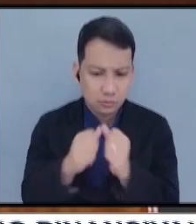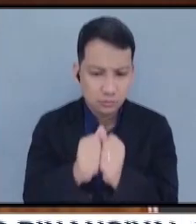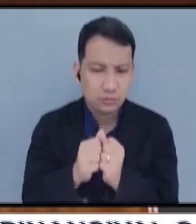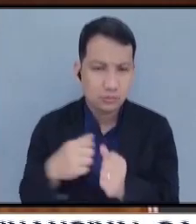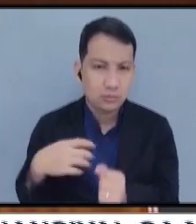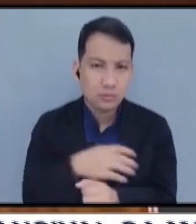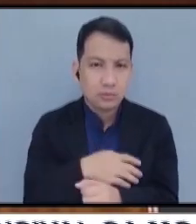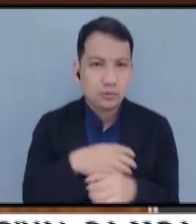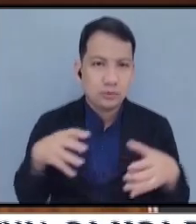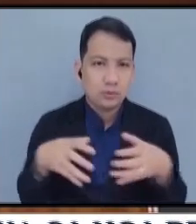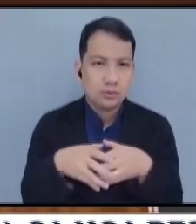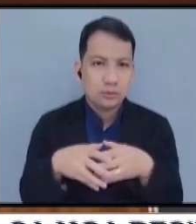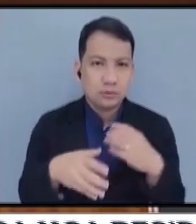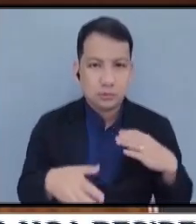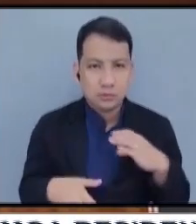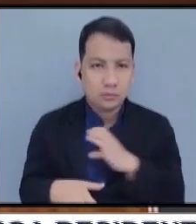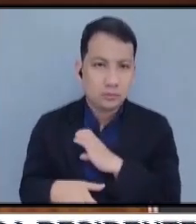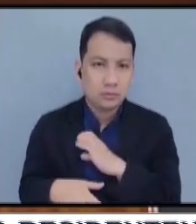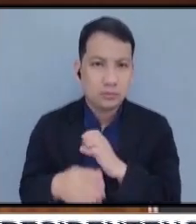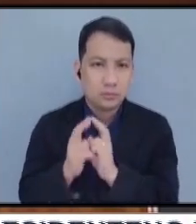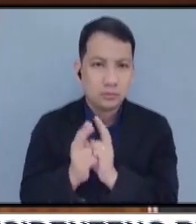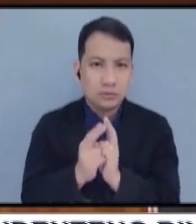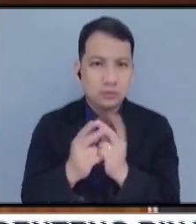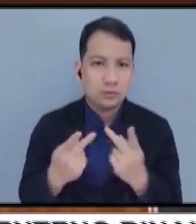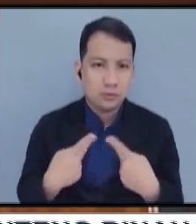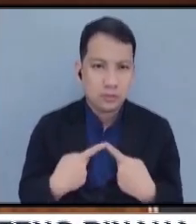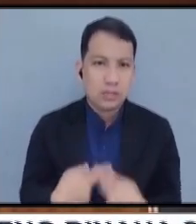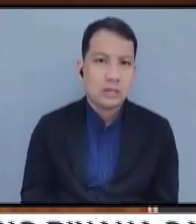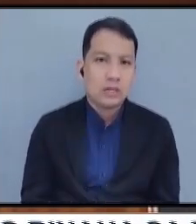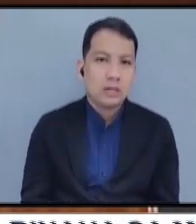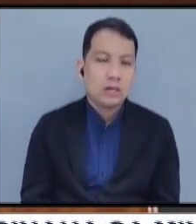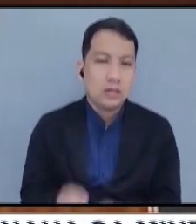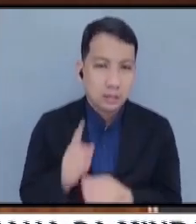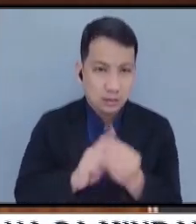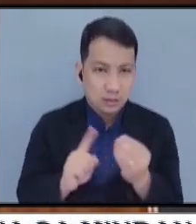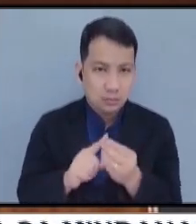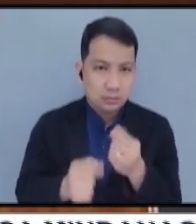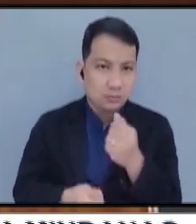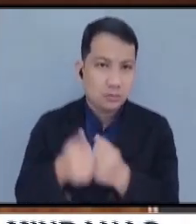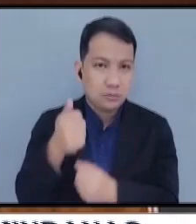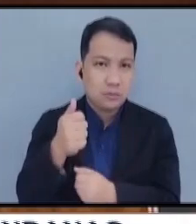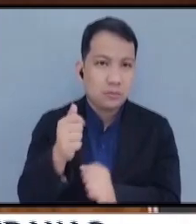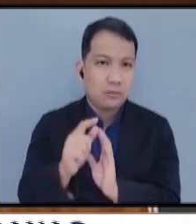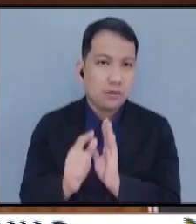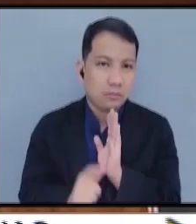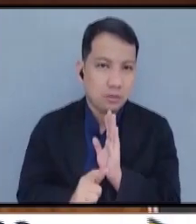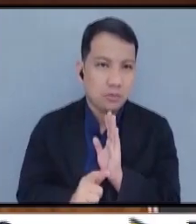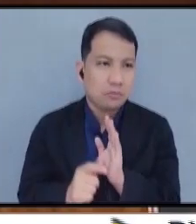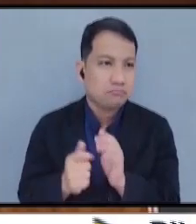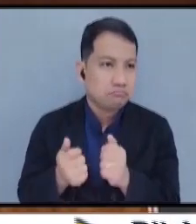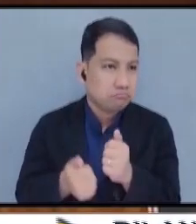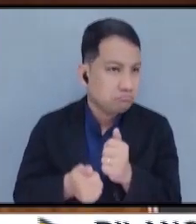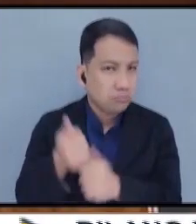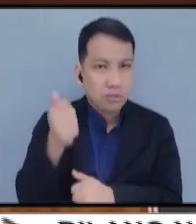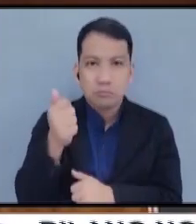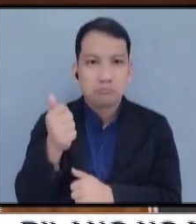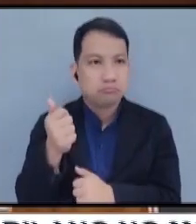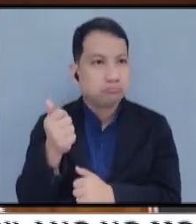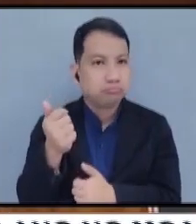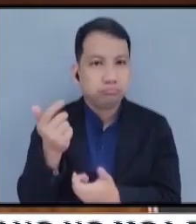Congress that we've ever had when it comes to the passage of legislation, when it comes to the passage of